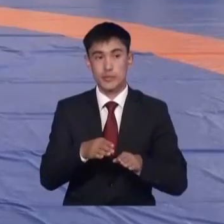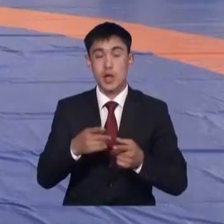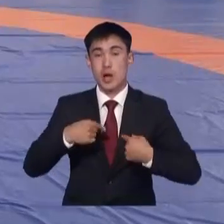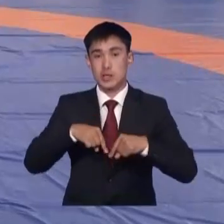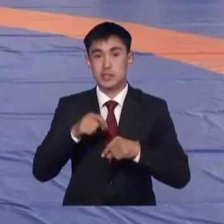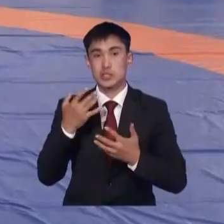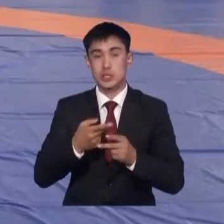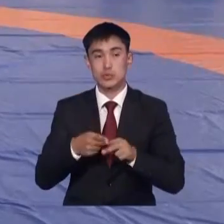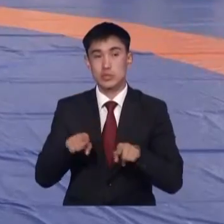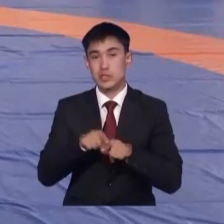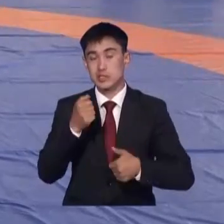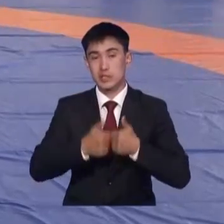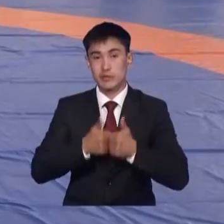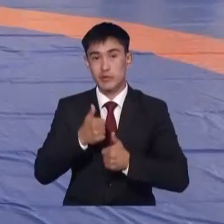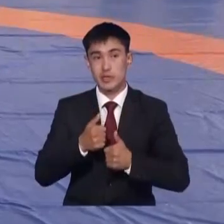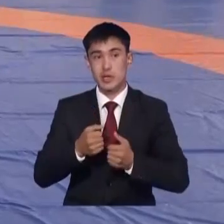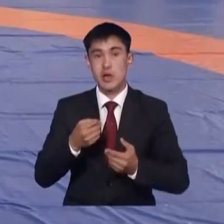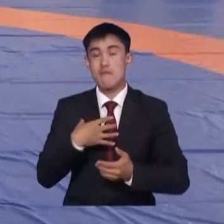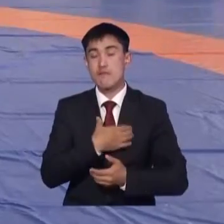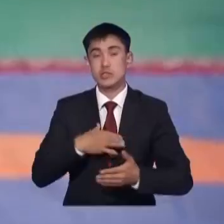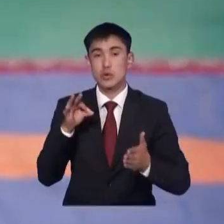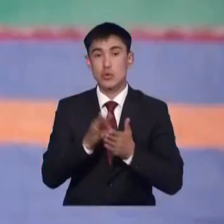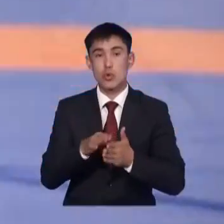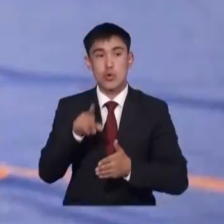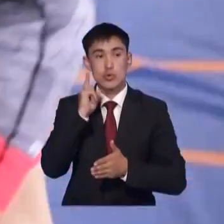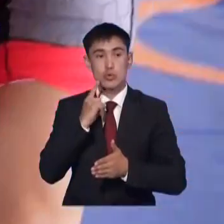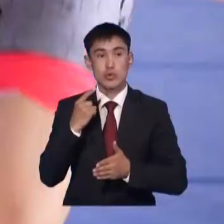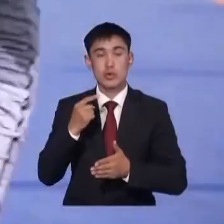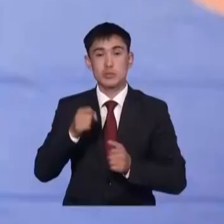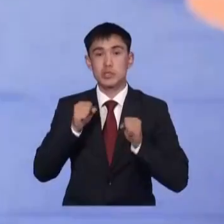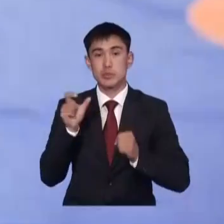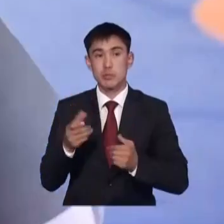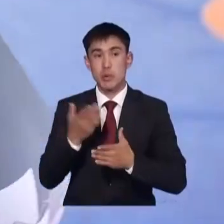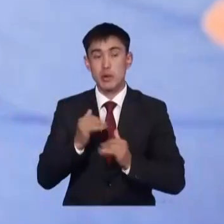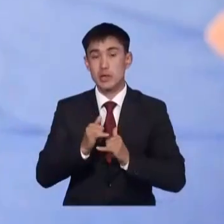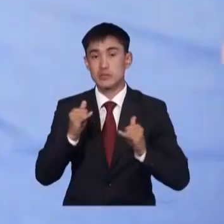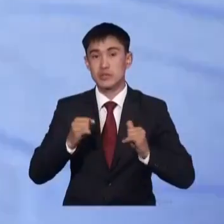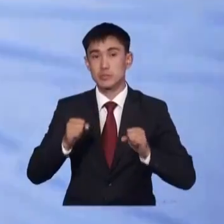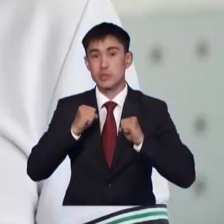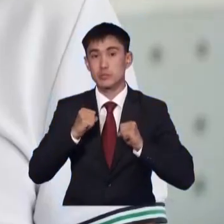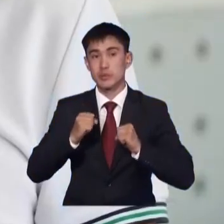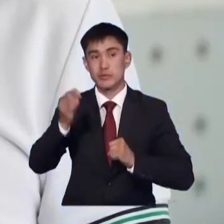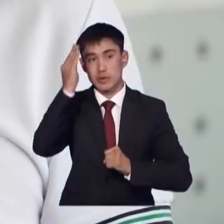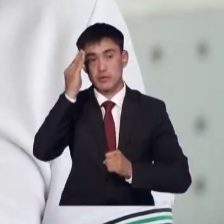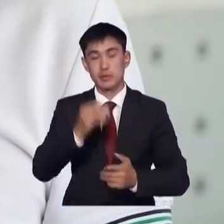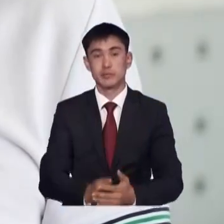организаторы считают что подобные соревнования играют важную роль в жизни юных борцов помогая им развивать спортивные